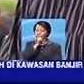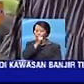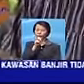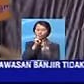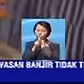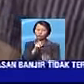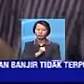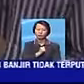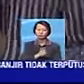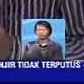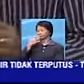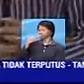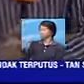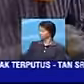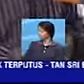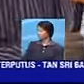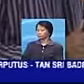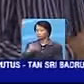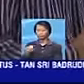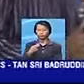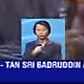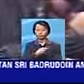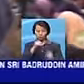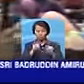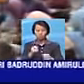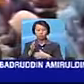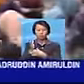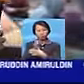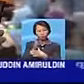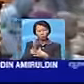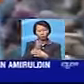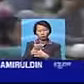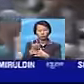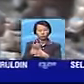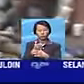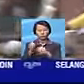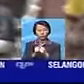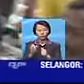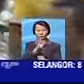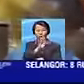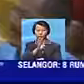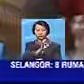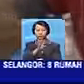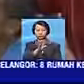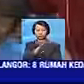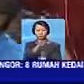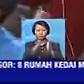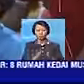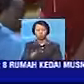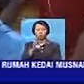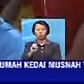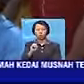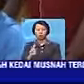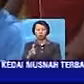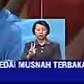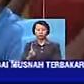Cik Mansur, penyelaras Dun Teluk Pasu, dan kita dapat sikit berkongsi dengan salah seorang orang kurang